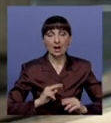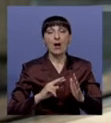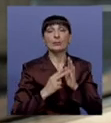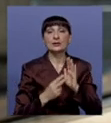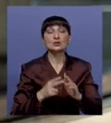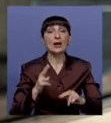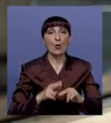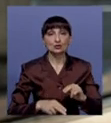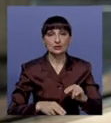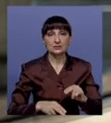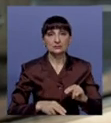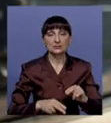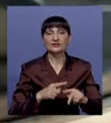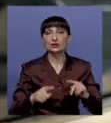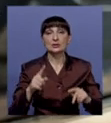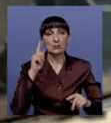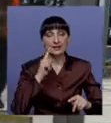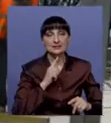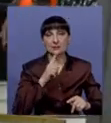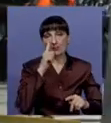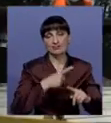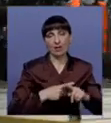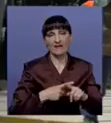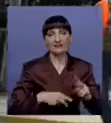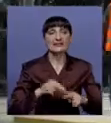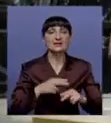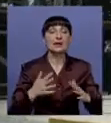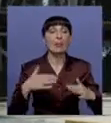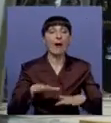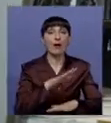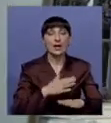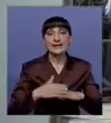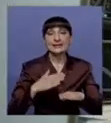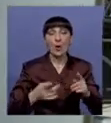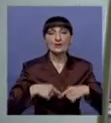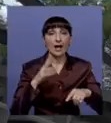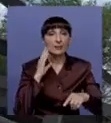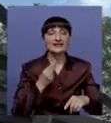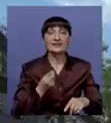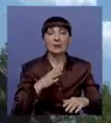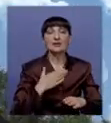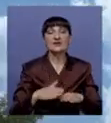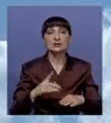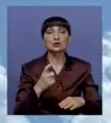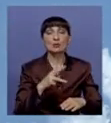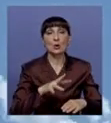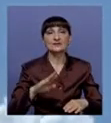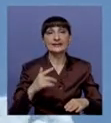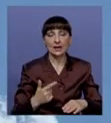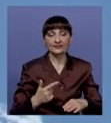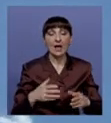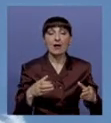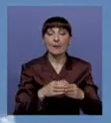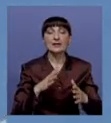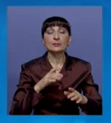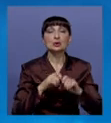Планируется закончить в течение месяца-полтора. Для строительства этого парка кредитная организация «Алматы Финанс» была выделена 100 миллионов тенге.